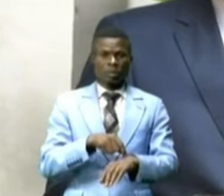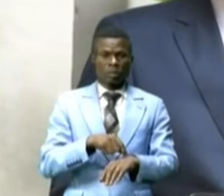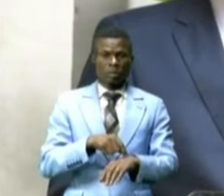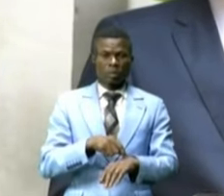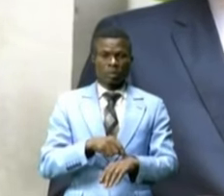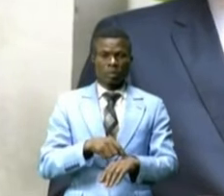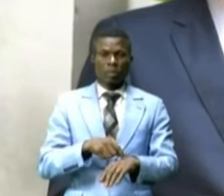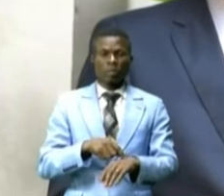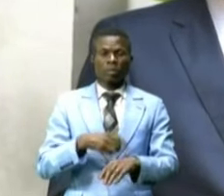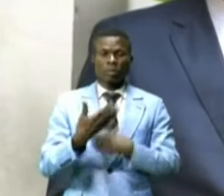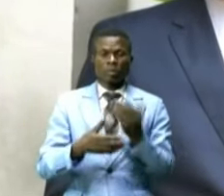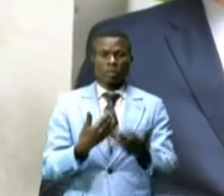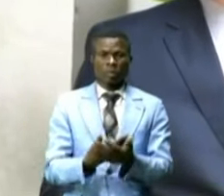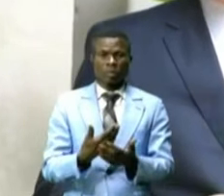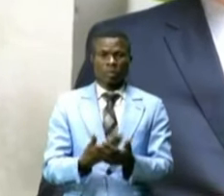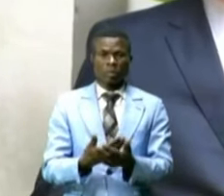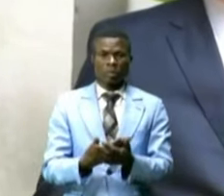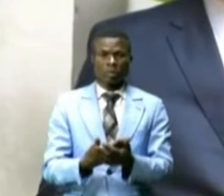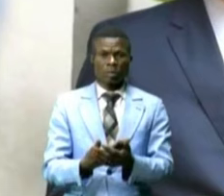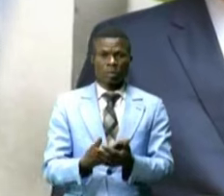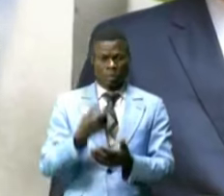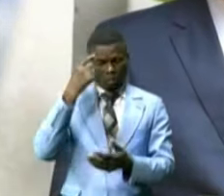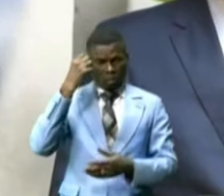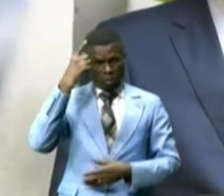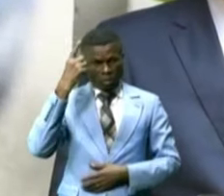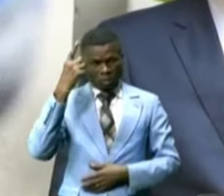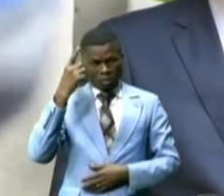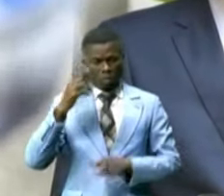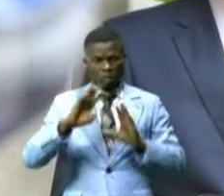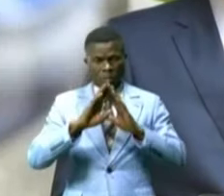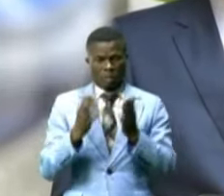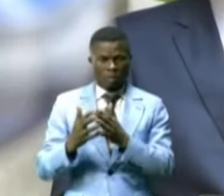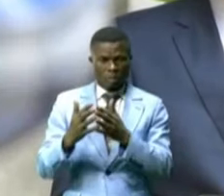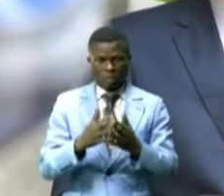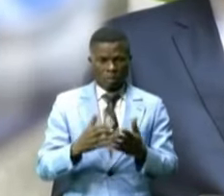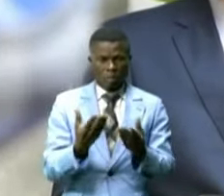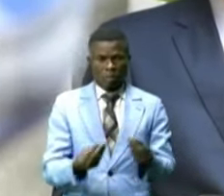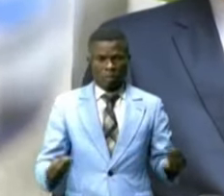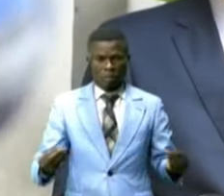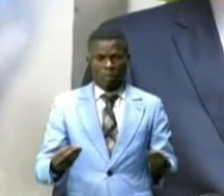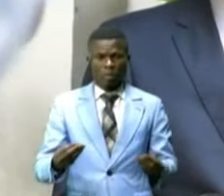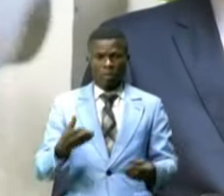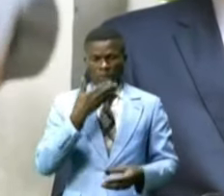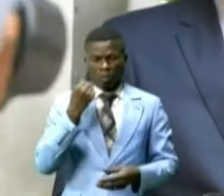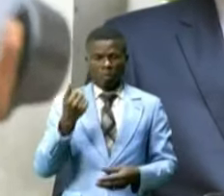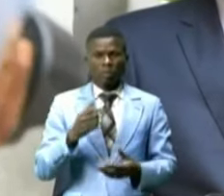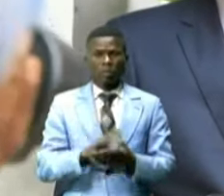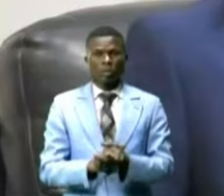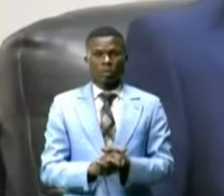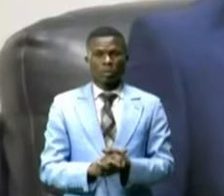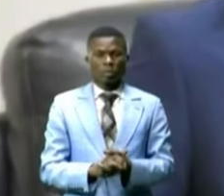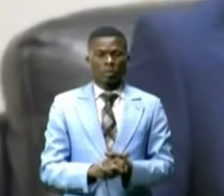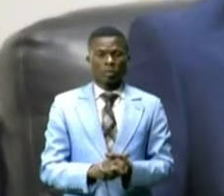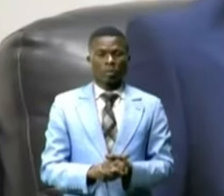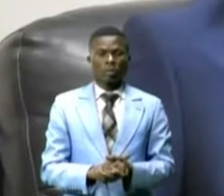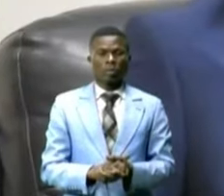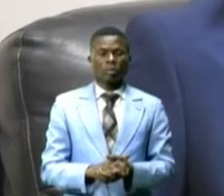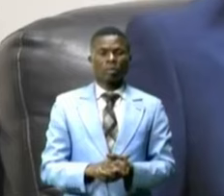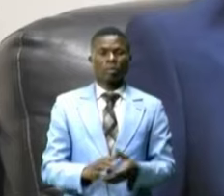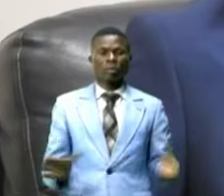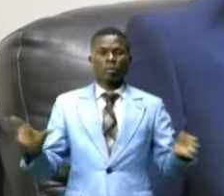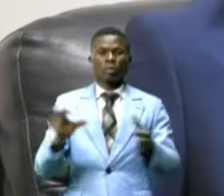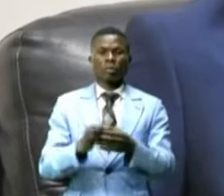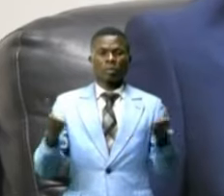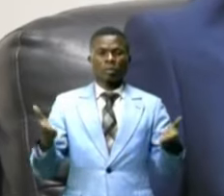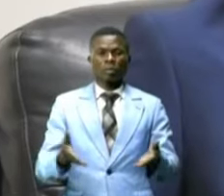nous pour une relation que je suis sûr... L'année prochaine sera très intéressant pour notre pays. Associé à cette rencontre,